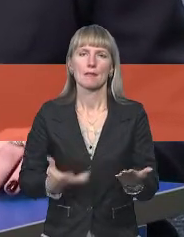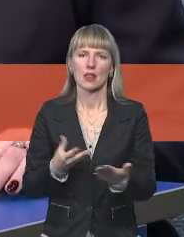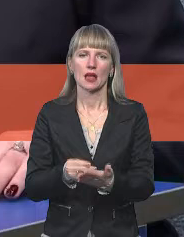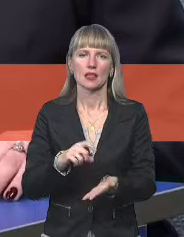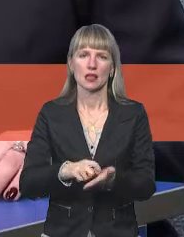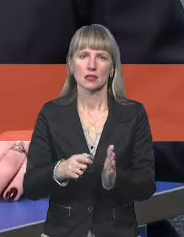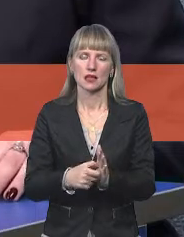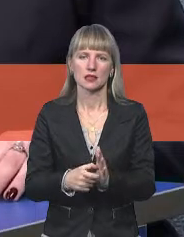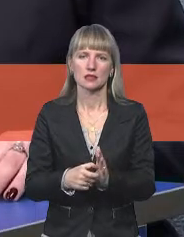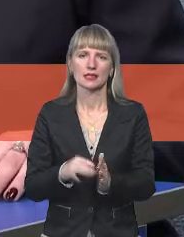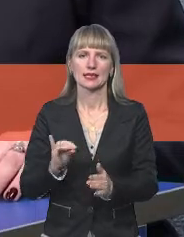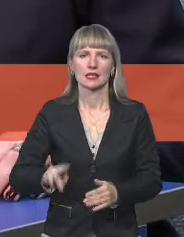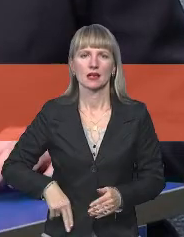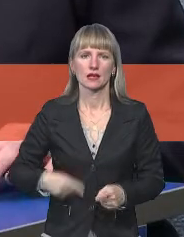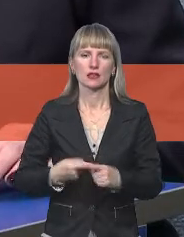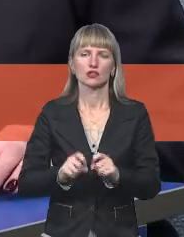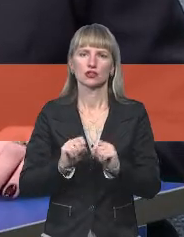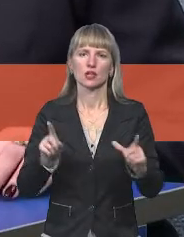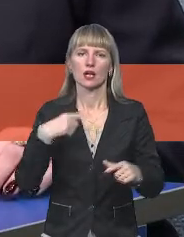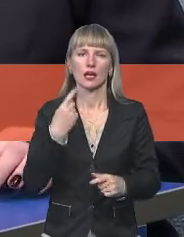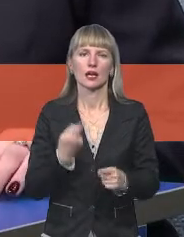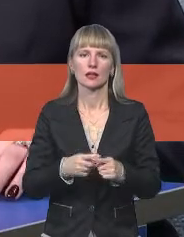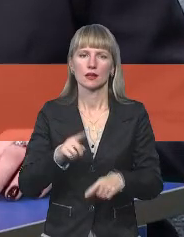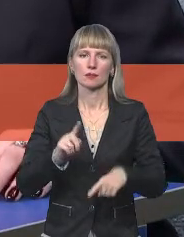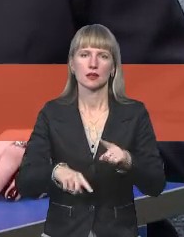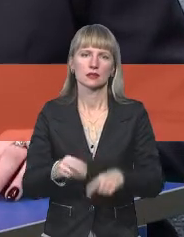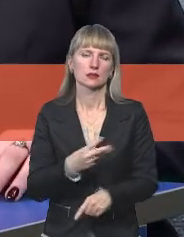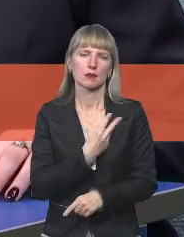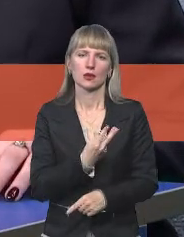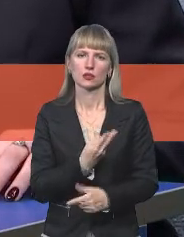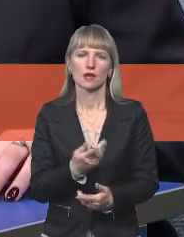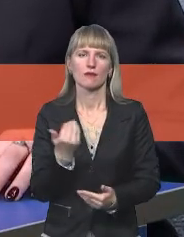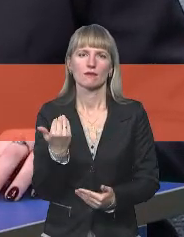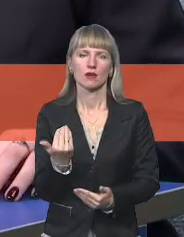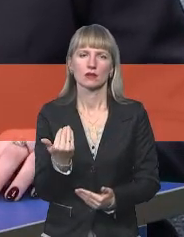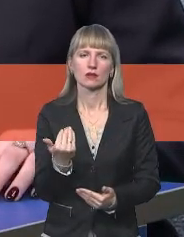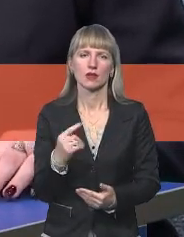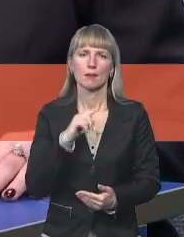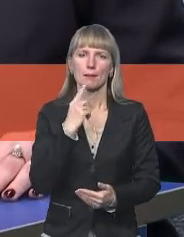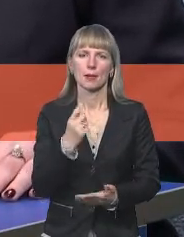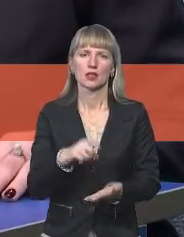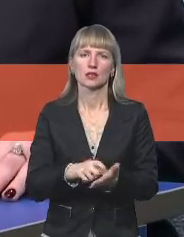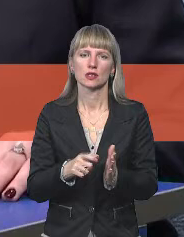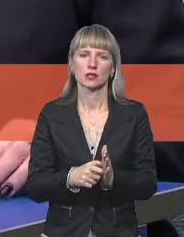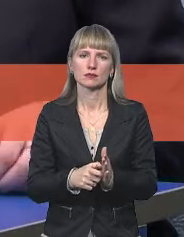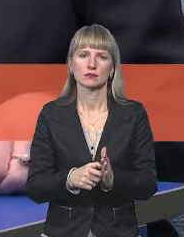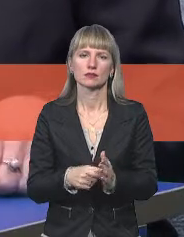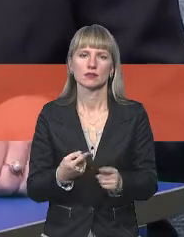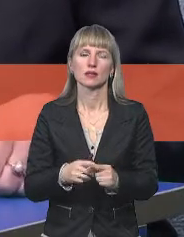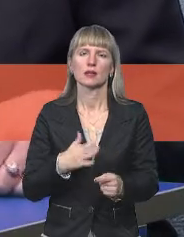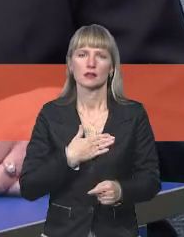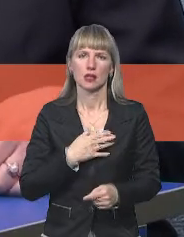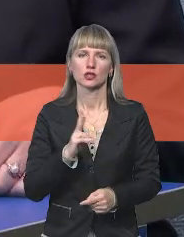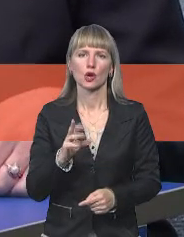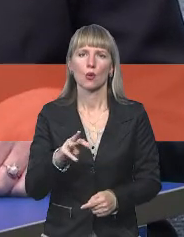класи. І причому директора цих шкіл кажуть, що це батьки забажали, вони от власне прямо в перший клас. Це приватні школи? Ні, це наші